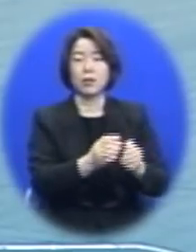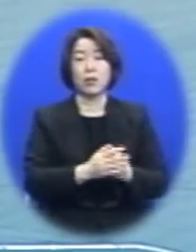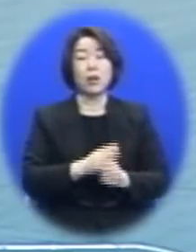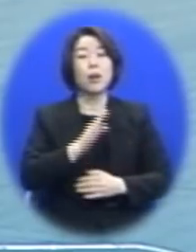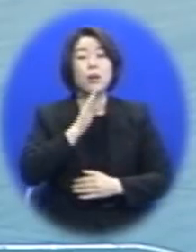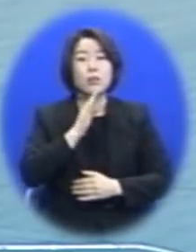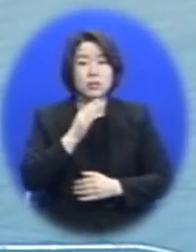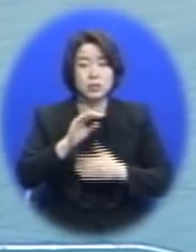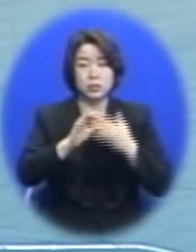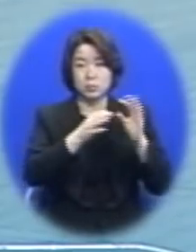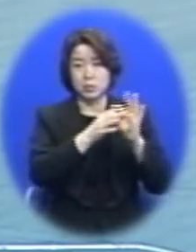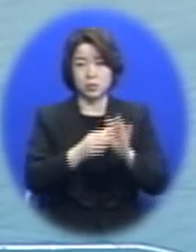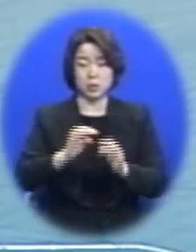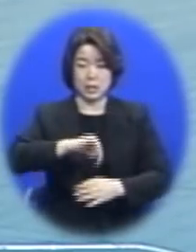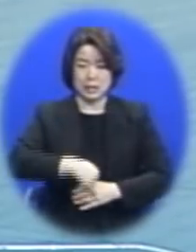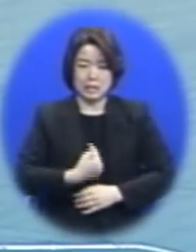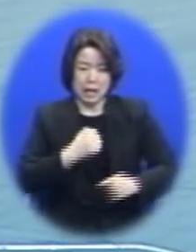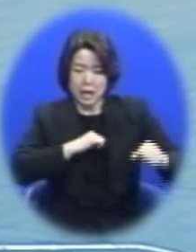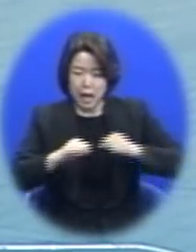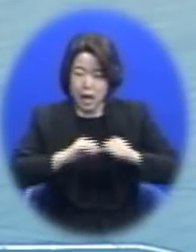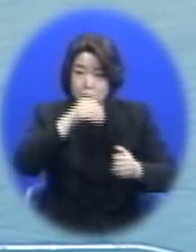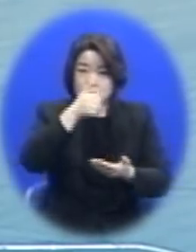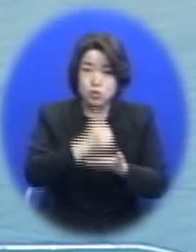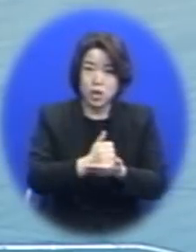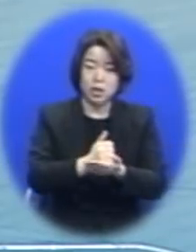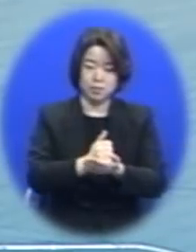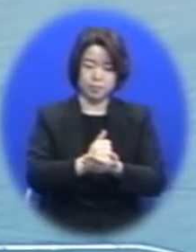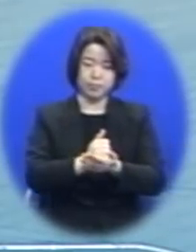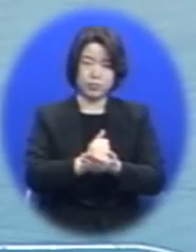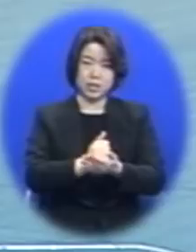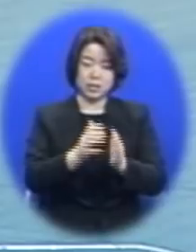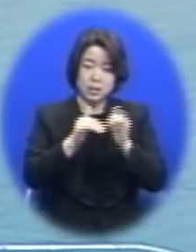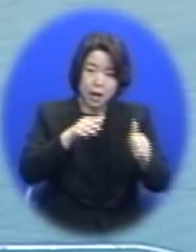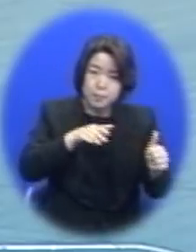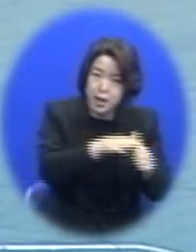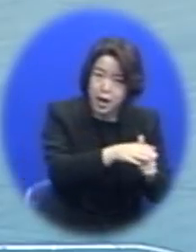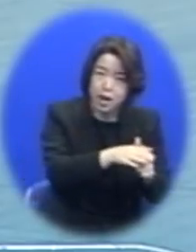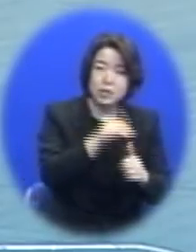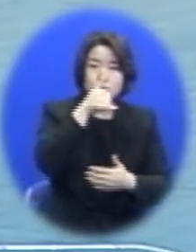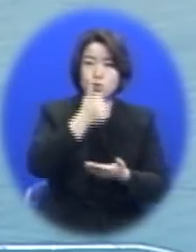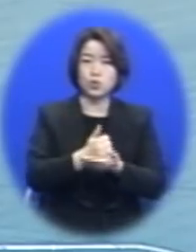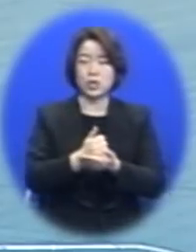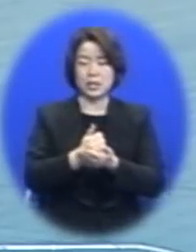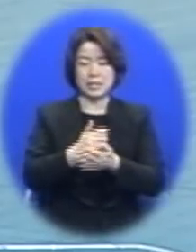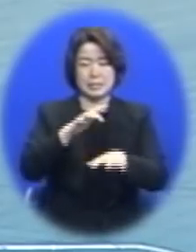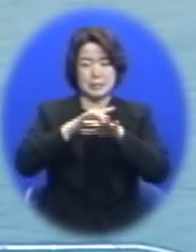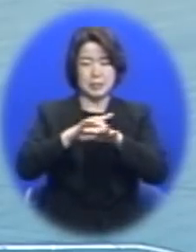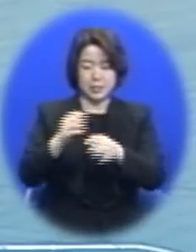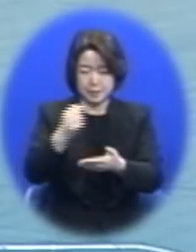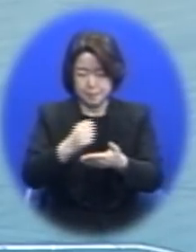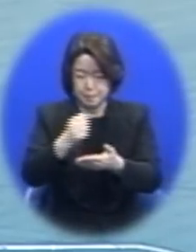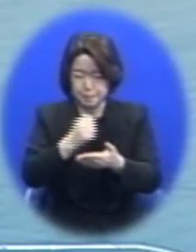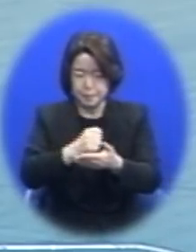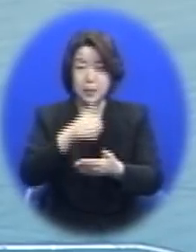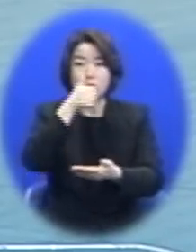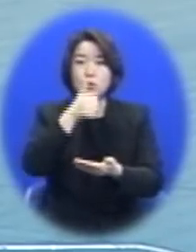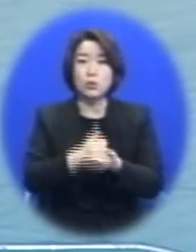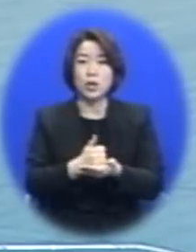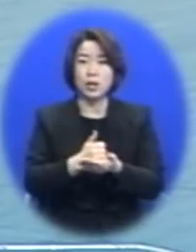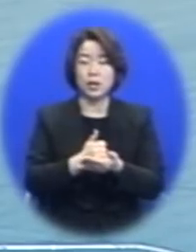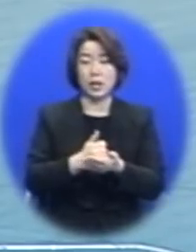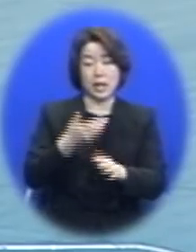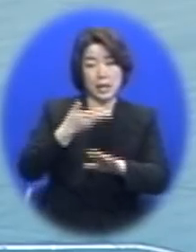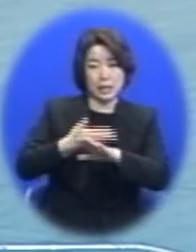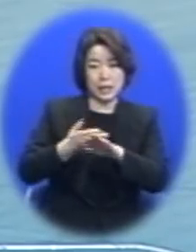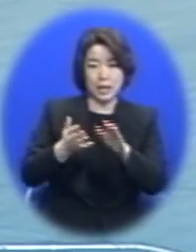그러면서 자기들이 저지르는 주에 살인죄의 의 귀신에게 가서 점진 은주의 남의